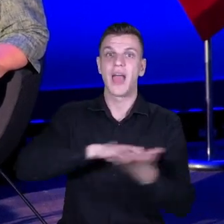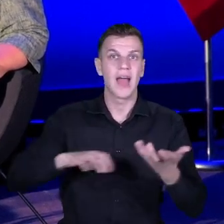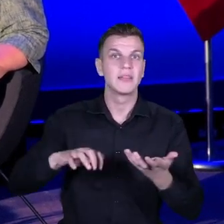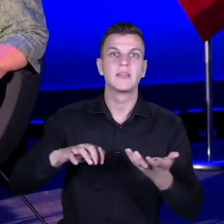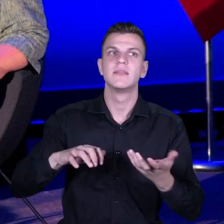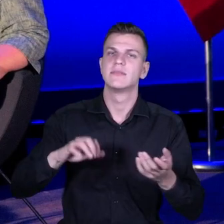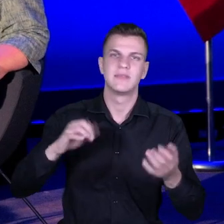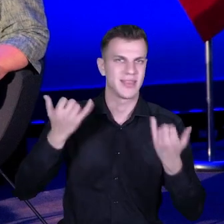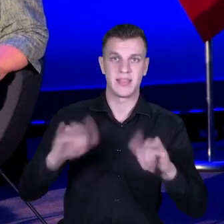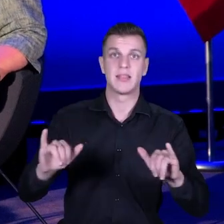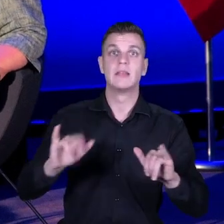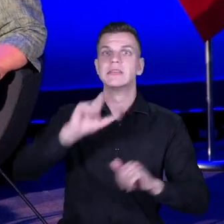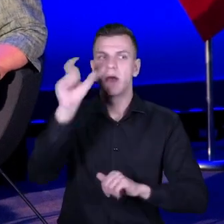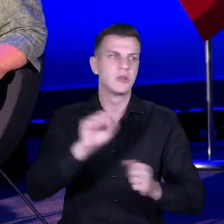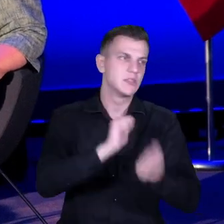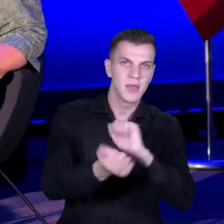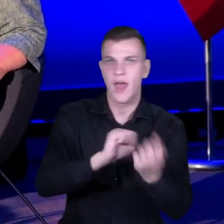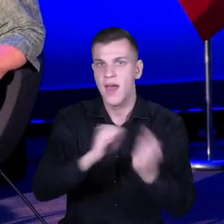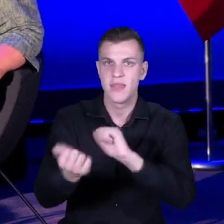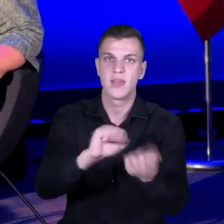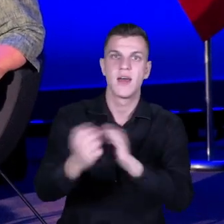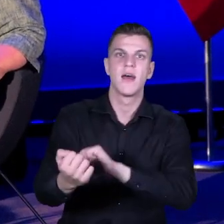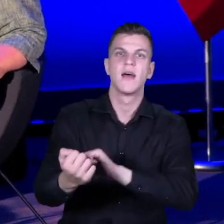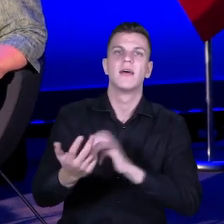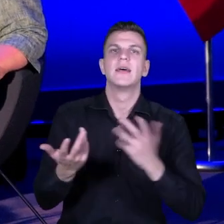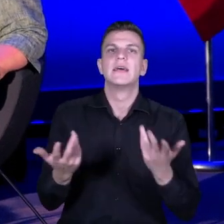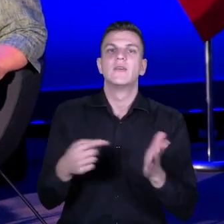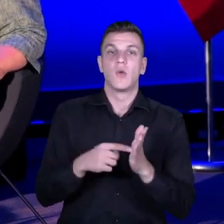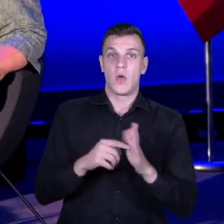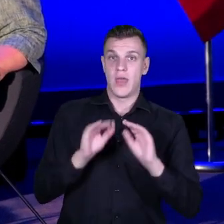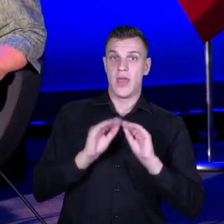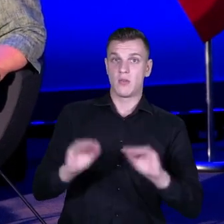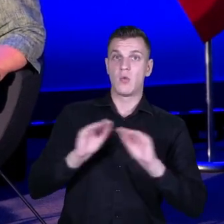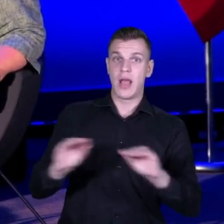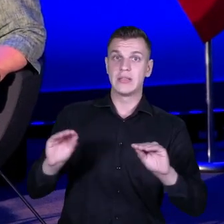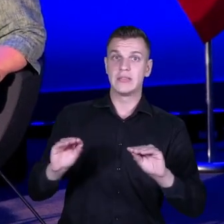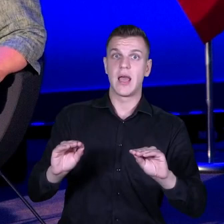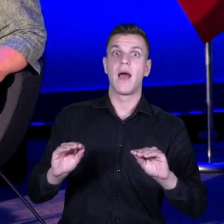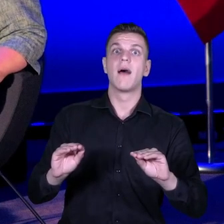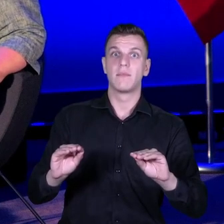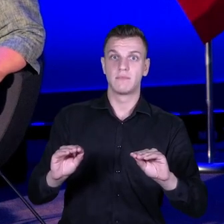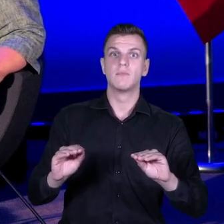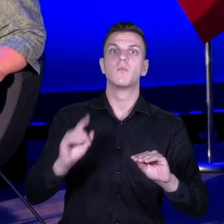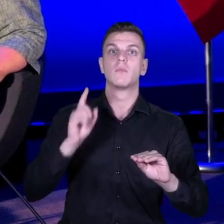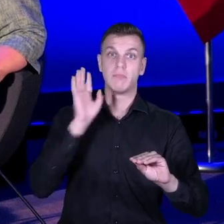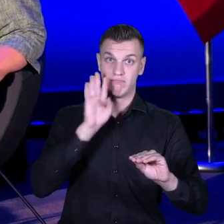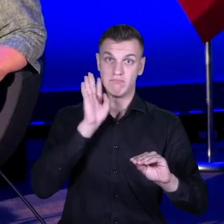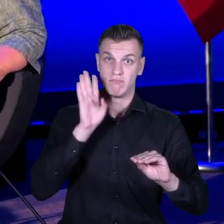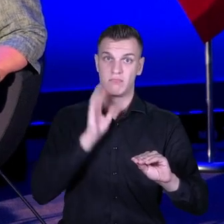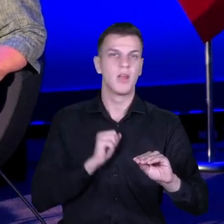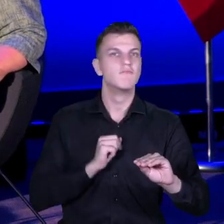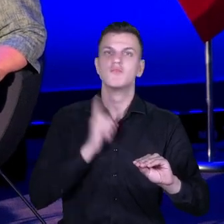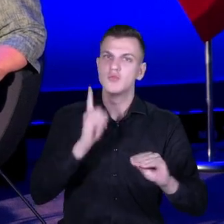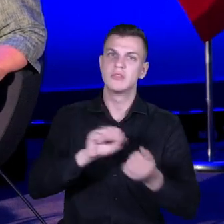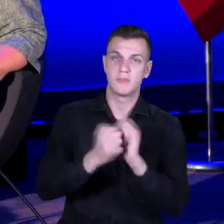zmianie i edukacja, żeby była osadzona w realiach, też musi się zmieniać. Natomiast zgoda na